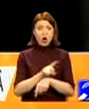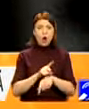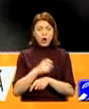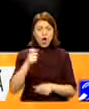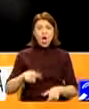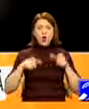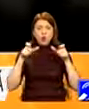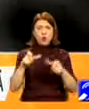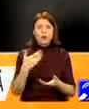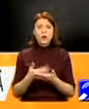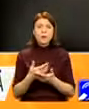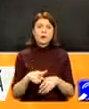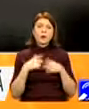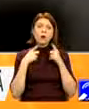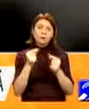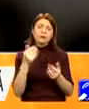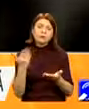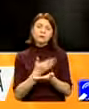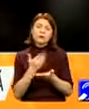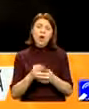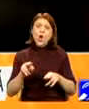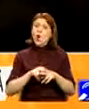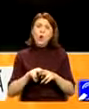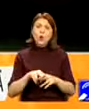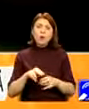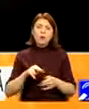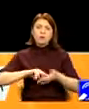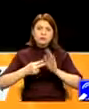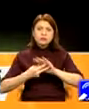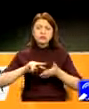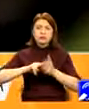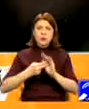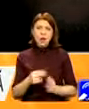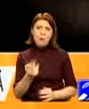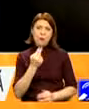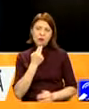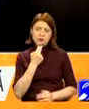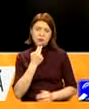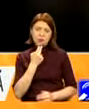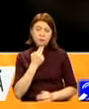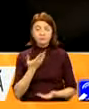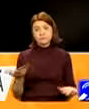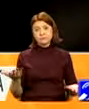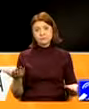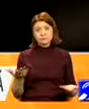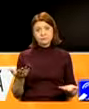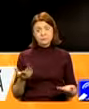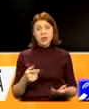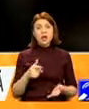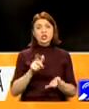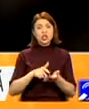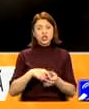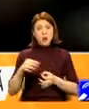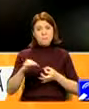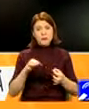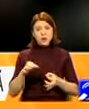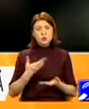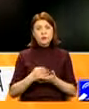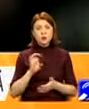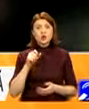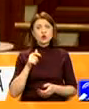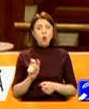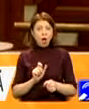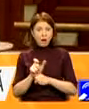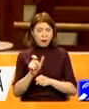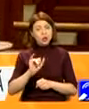Senat, tocmai pentru a da explicații despre modul în care au intervenit polițiștii. Iată așadar că se cer măsuri pentru Diana Șoșoacă și chiar